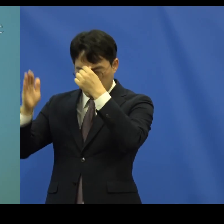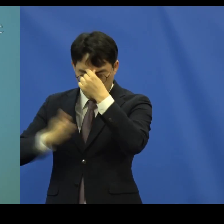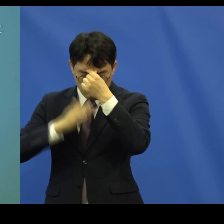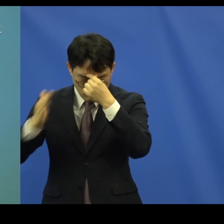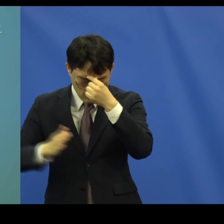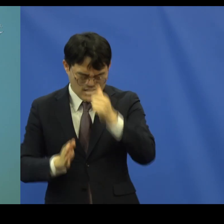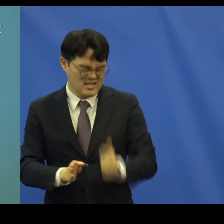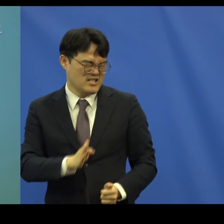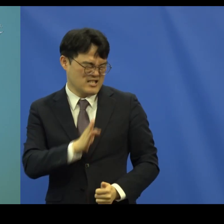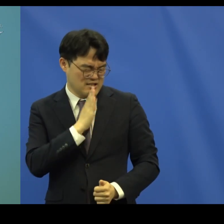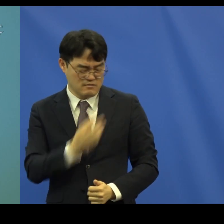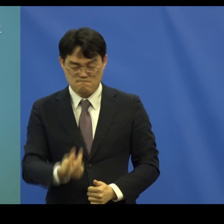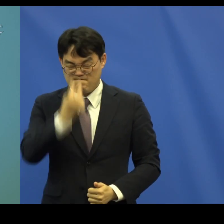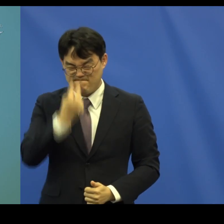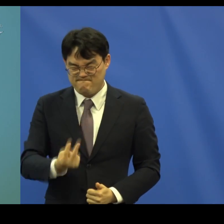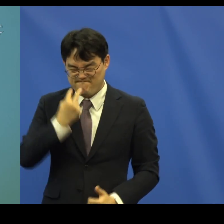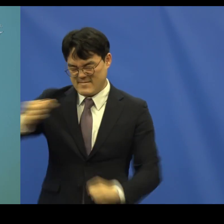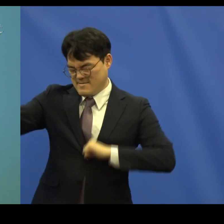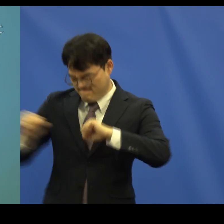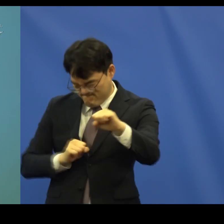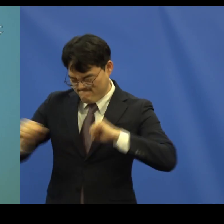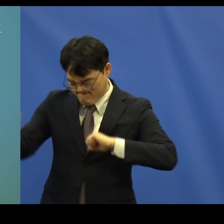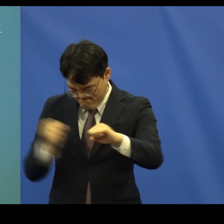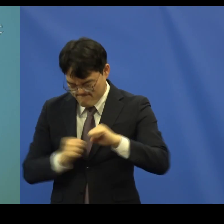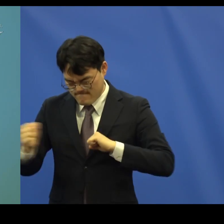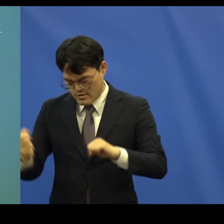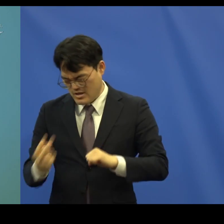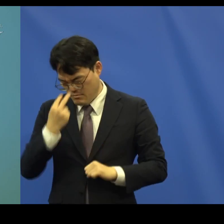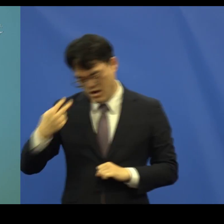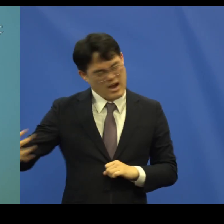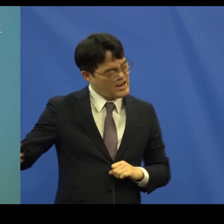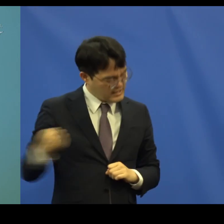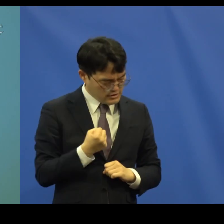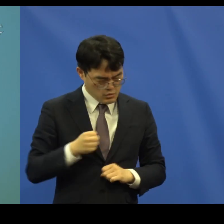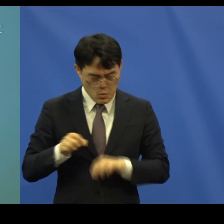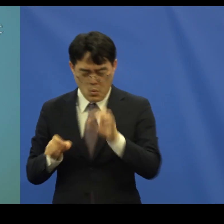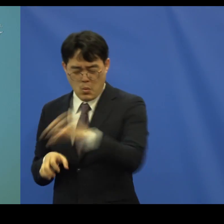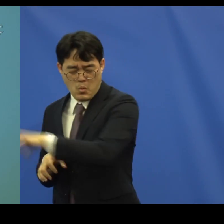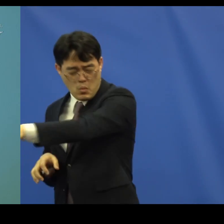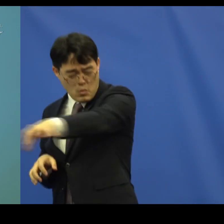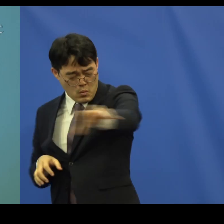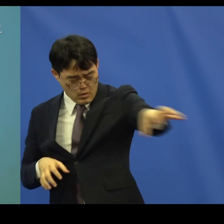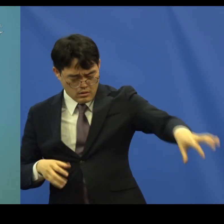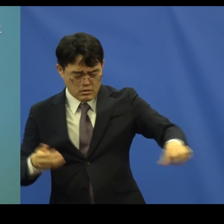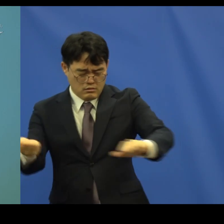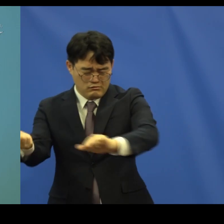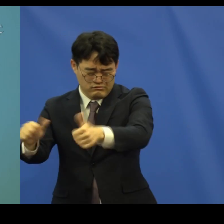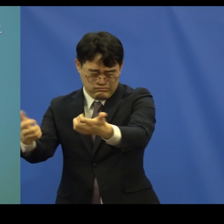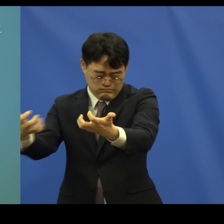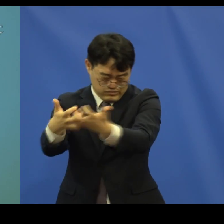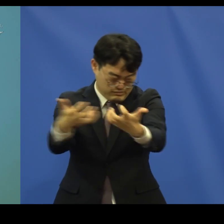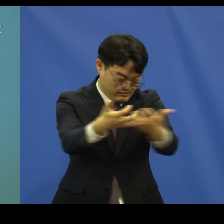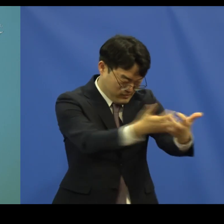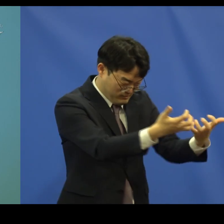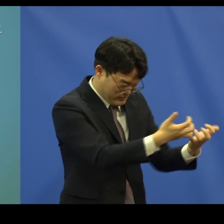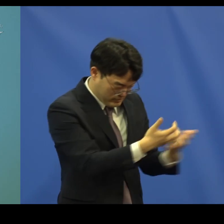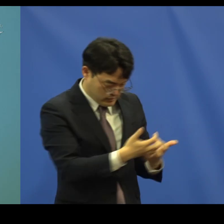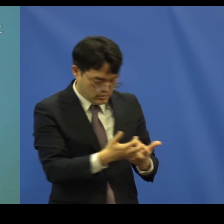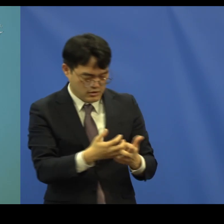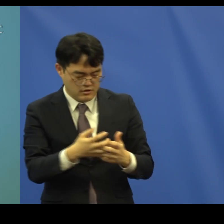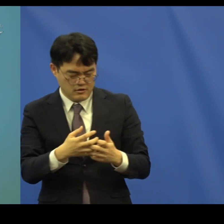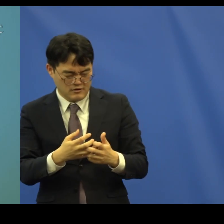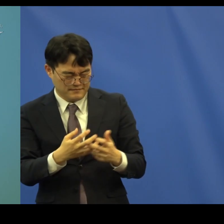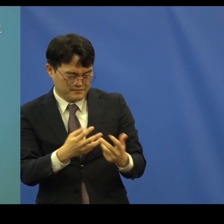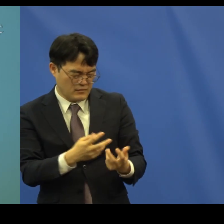진정한 살아있는 그리스도인으로 생명력을 가지고 곳곳에 죽음으로 가득한 이 세상의 한가운데,